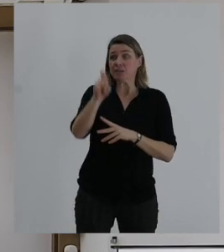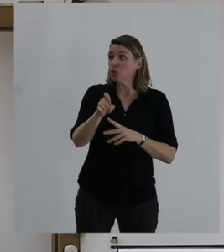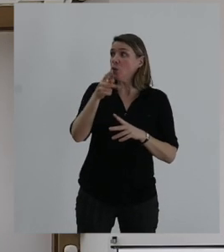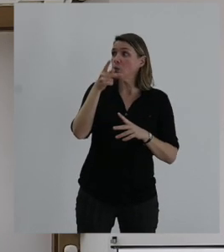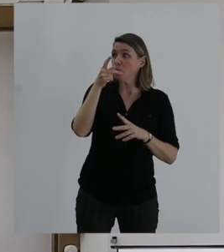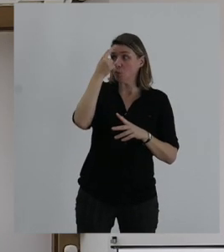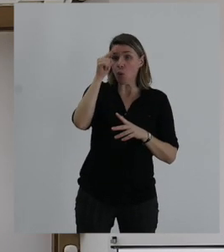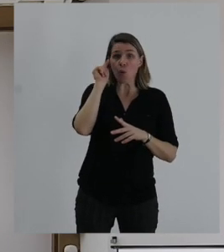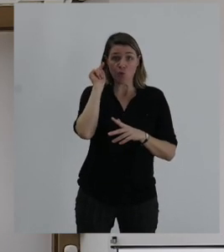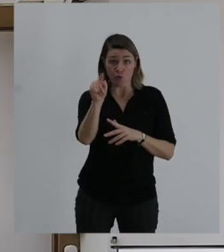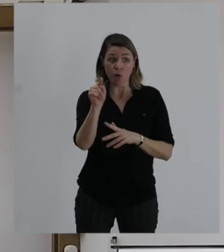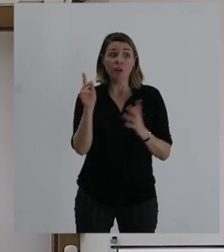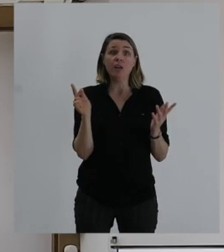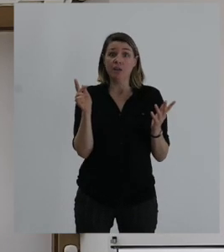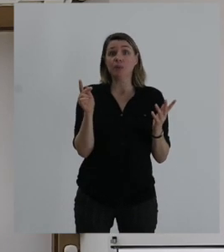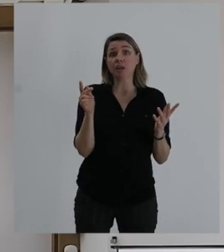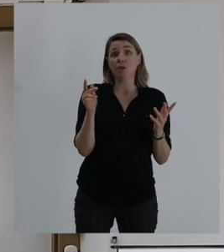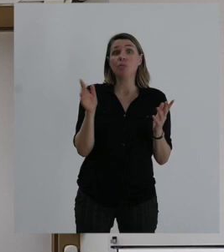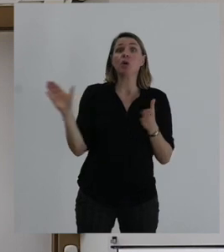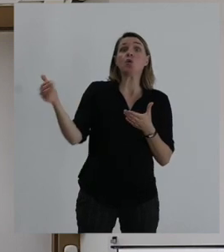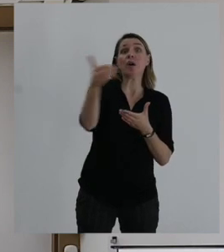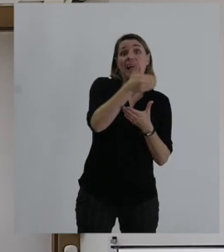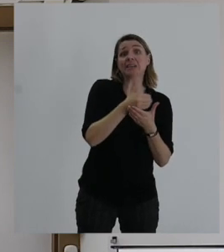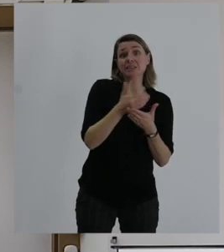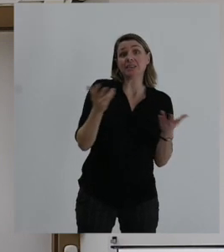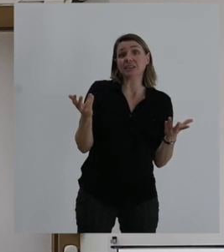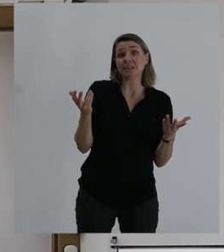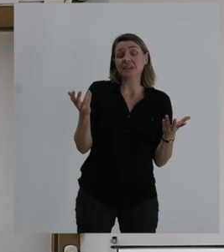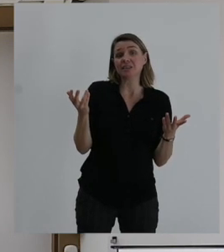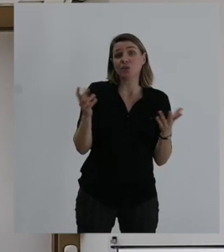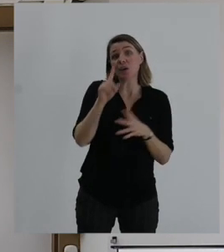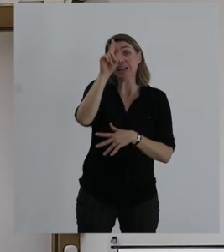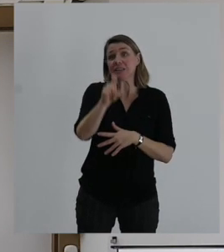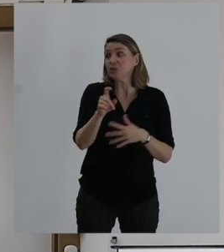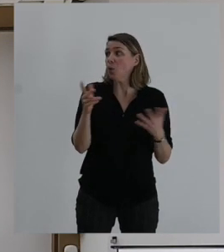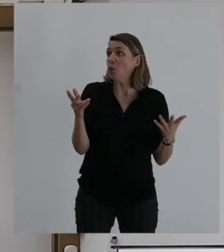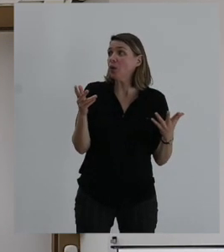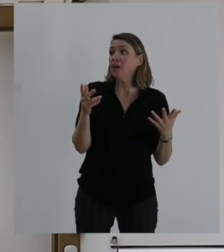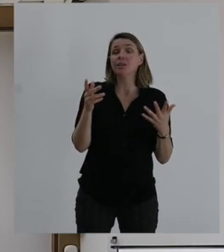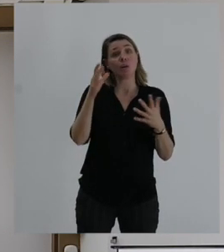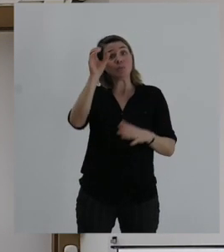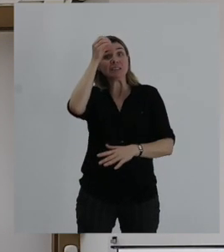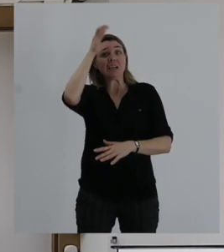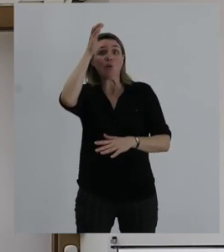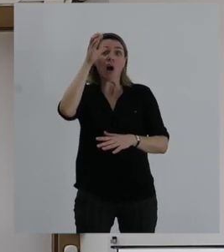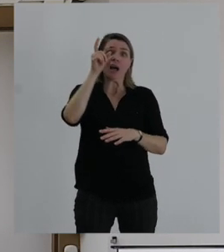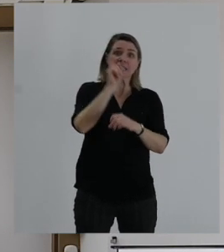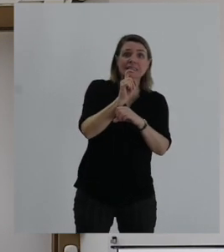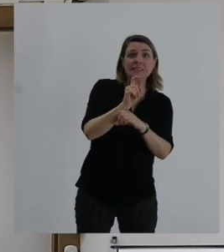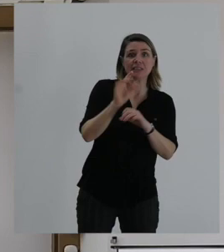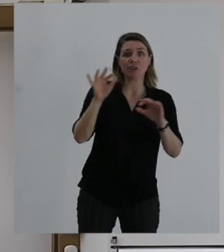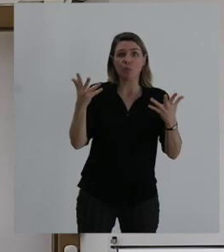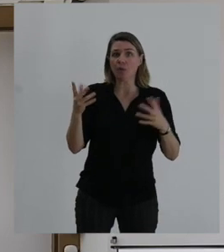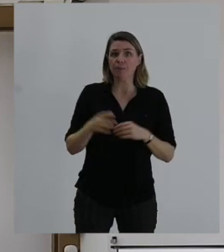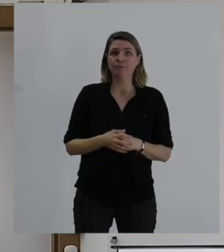mais même revenir sur cette question de campus connecté et plus généralement de cette question de savoir critique et perspective critique.